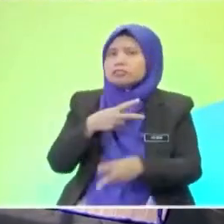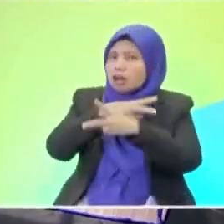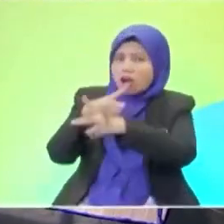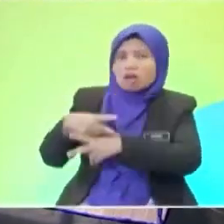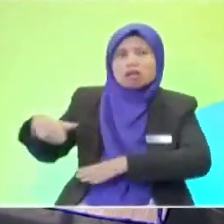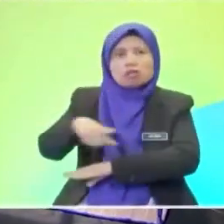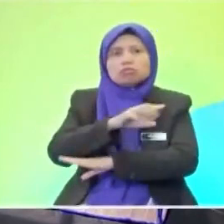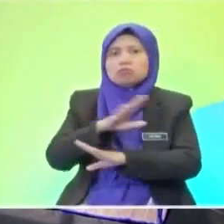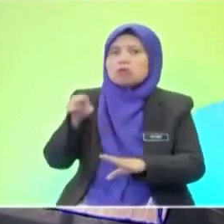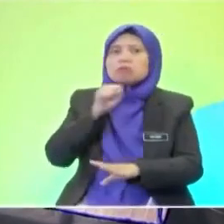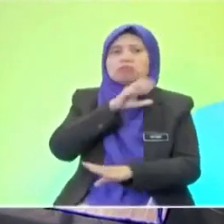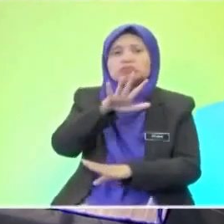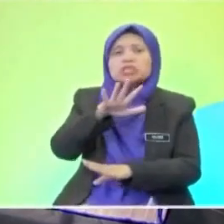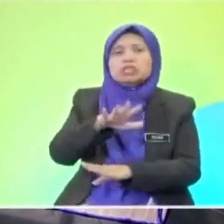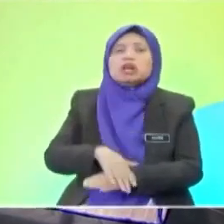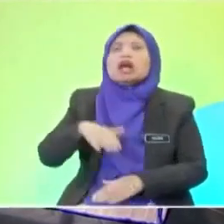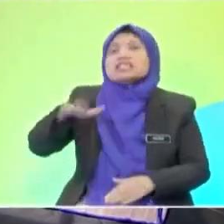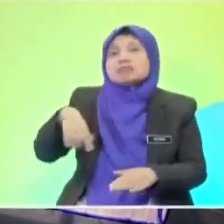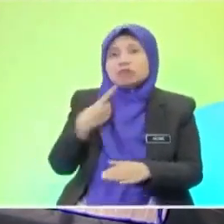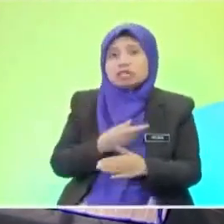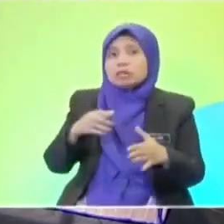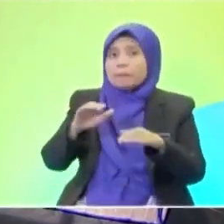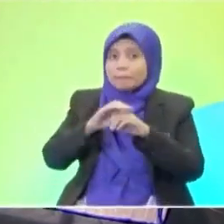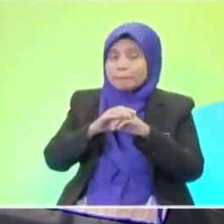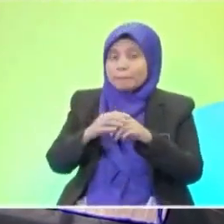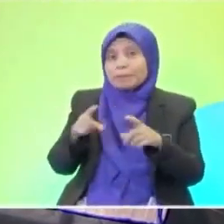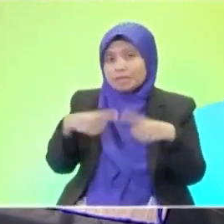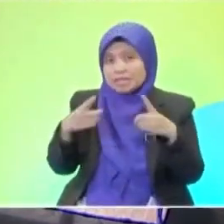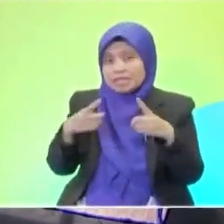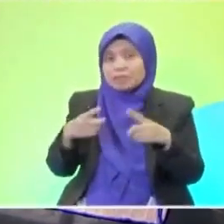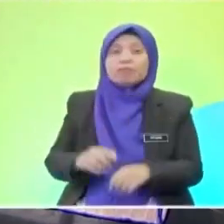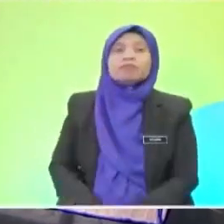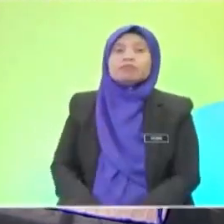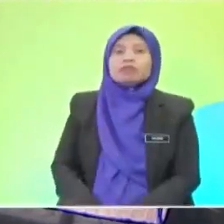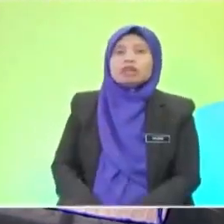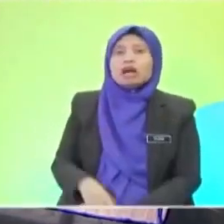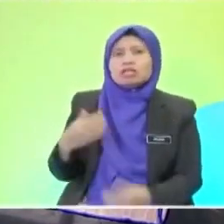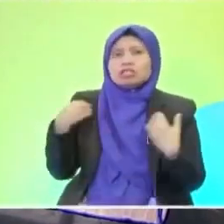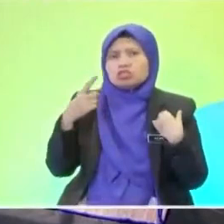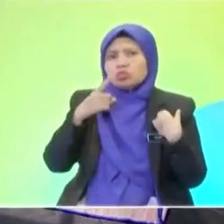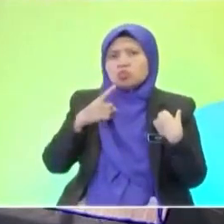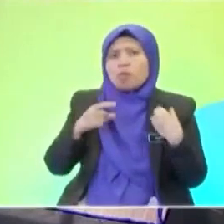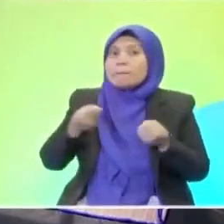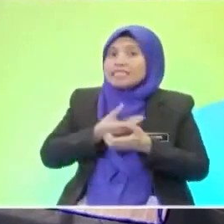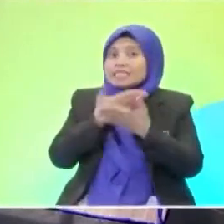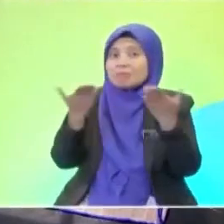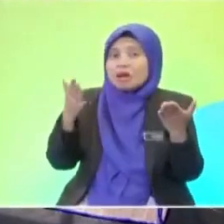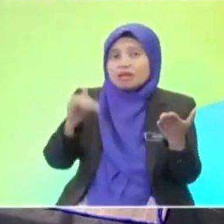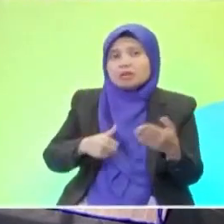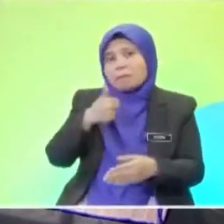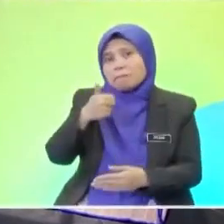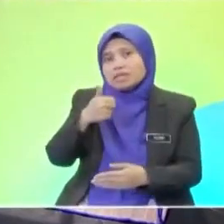jangan cemarkan Iya baik saya Gum sebelum kita berpisah Katanya kita ada satu persembahan yang menarik yeah